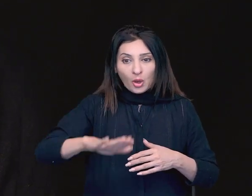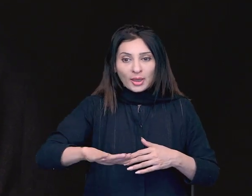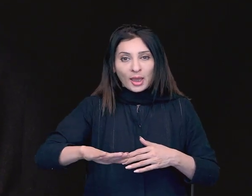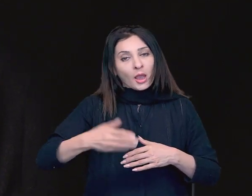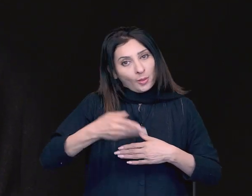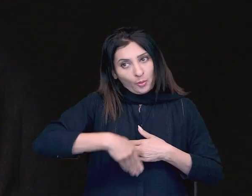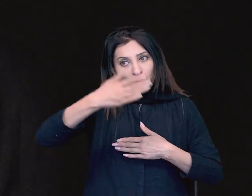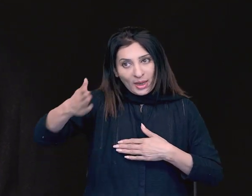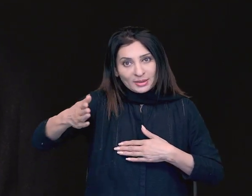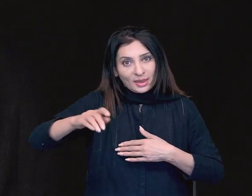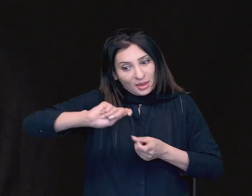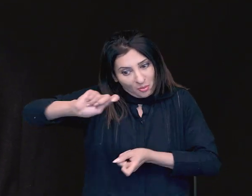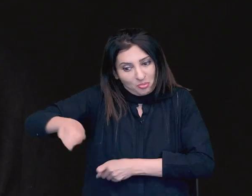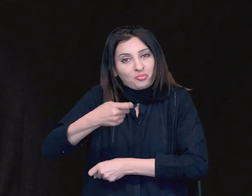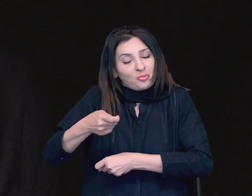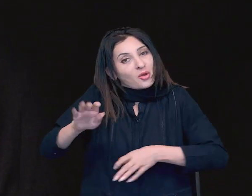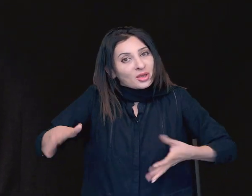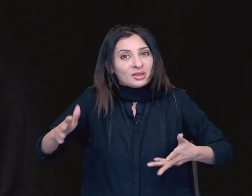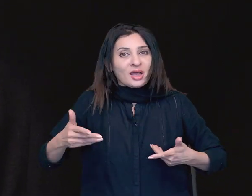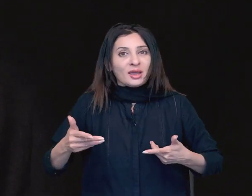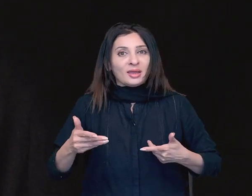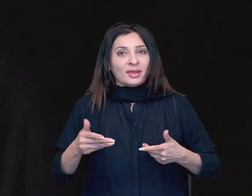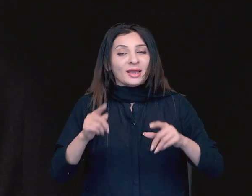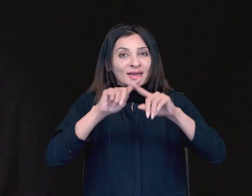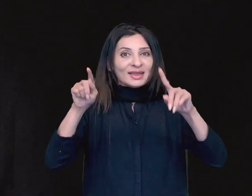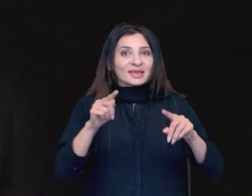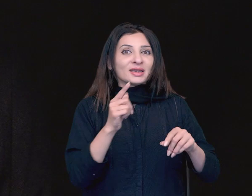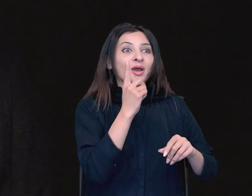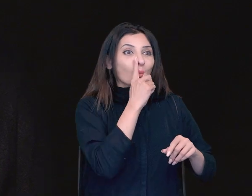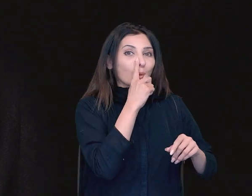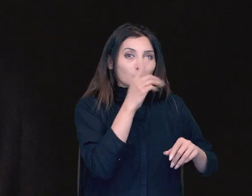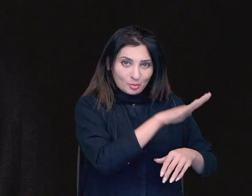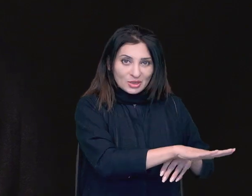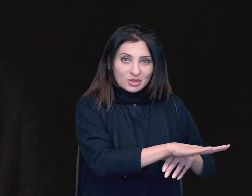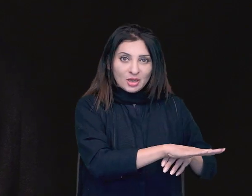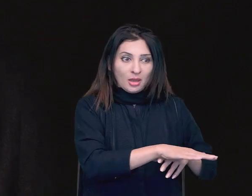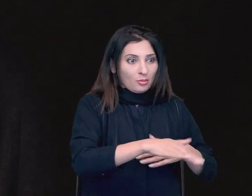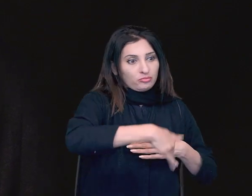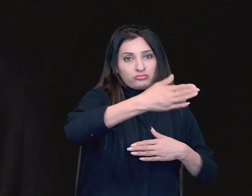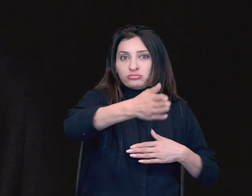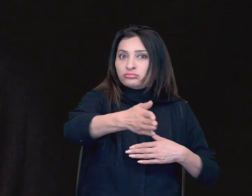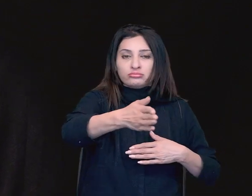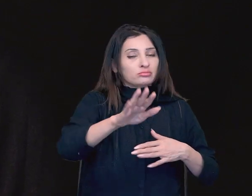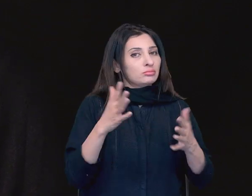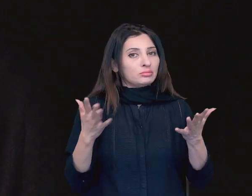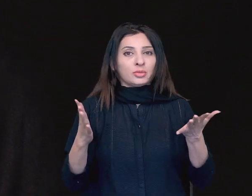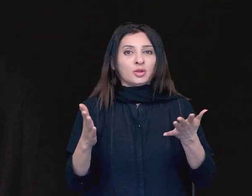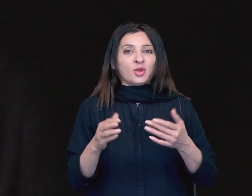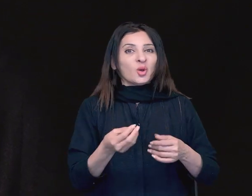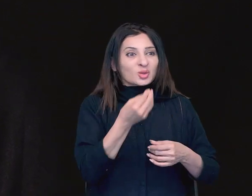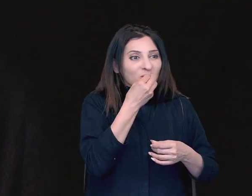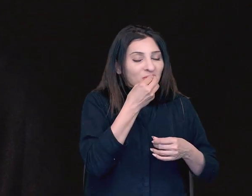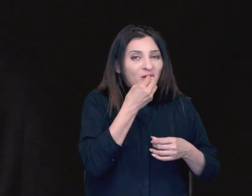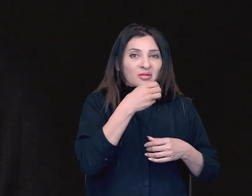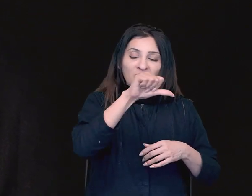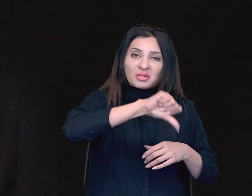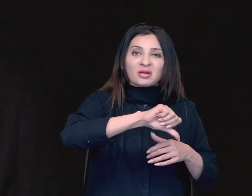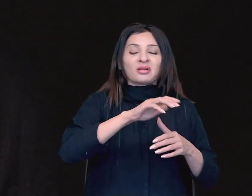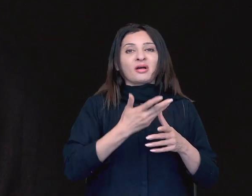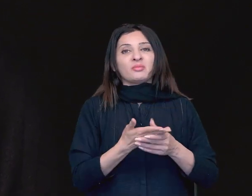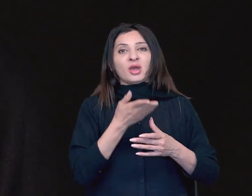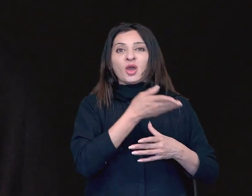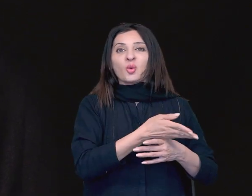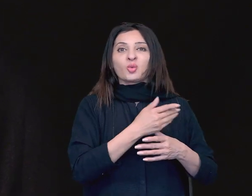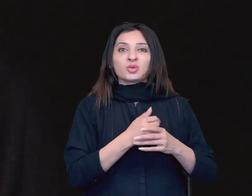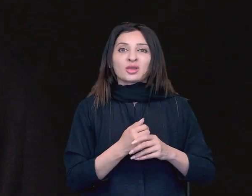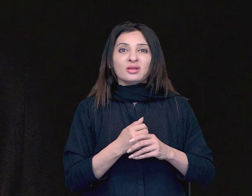खेल सकता है, बच्ची कहाँ जाएगी? ना उसके पास अच्छा खाना है, ना उसके पास सेहत के लिए कोई एक्सरसाइज करने की